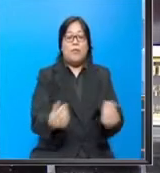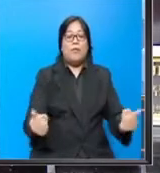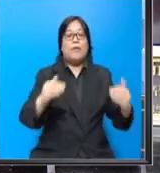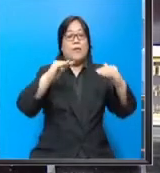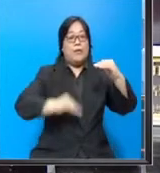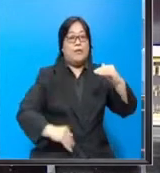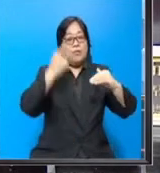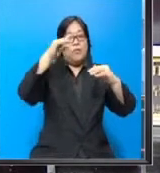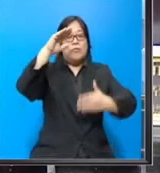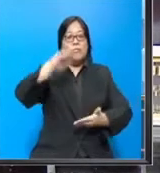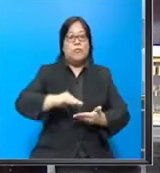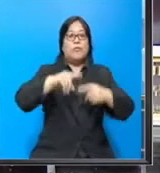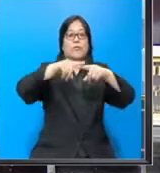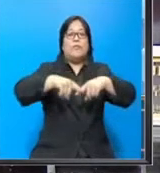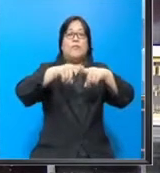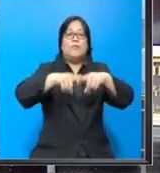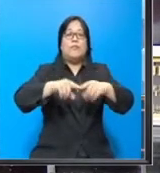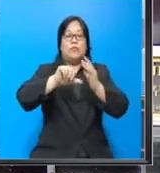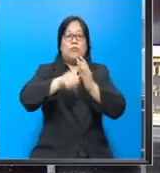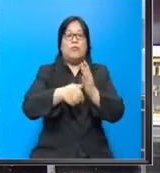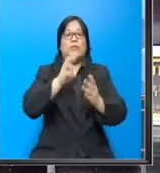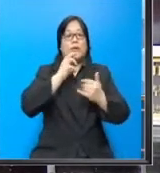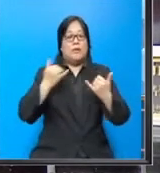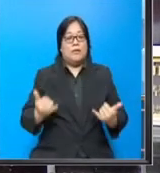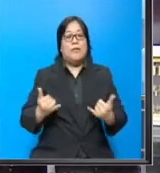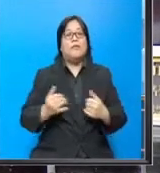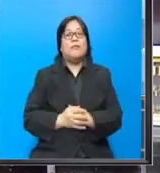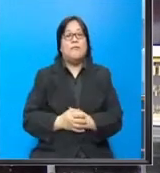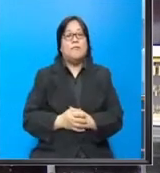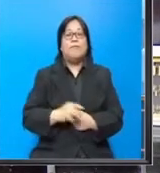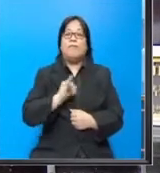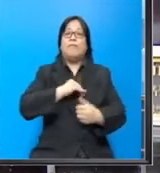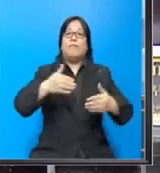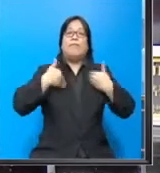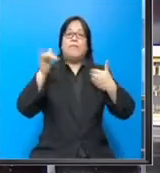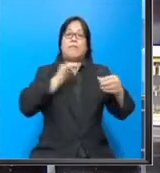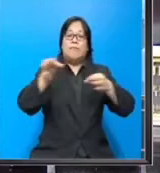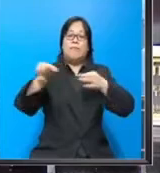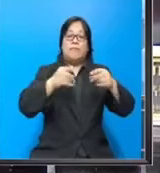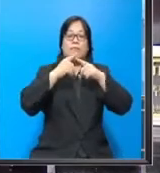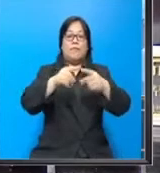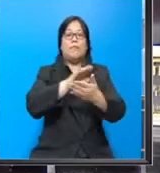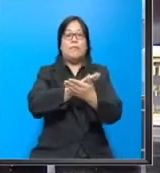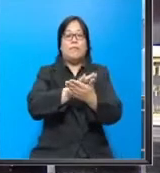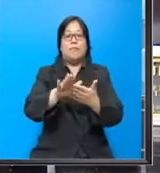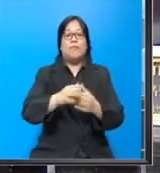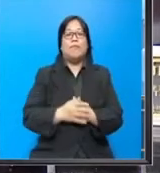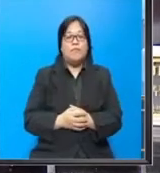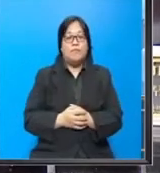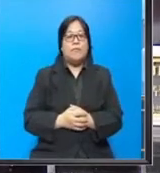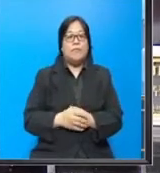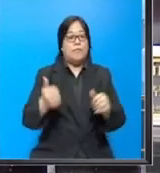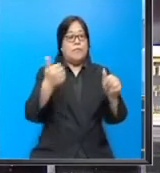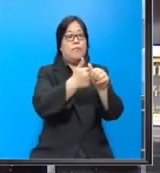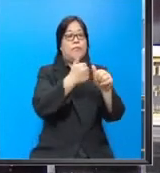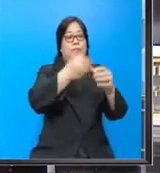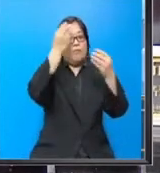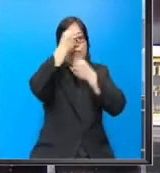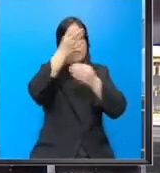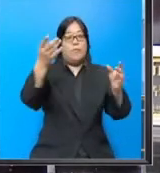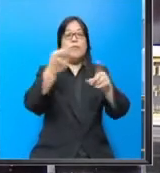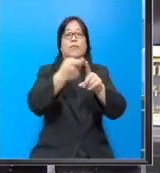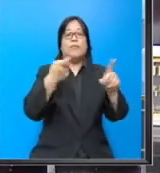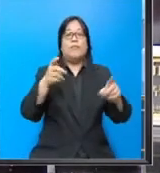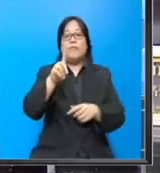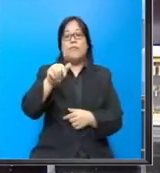dalam usaha mengurangkan pergantungan kepada semua sedia the sukrosa maklumkan pagi domain Mulyo bahwa mengikut maklumat